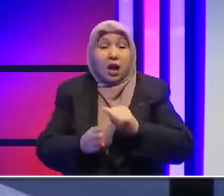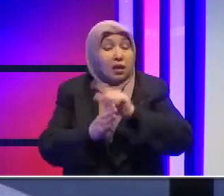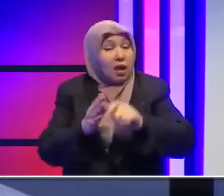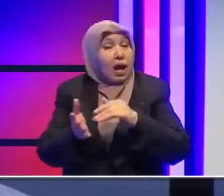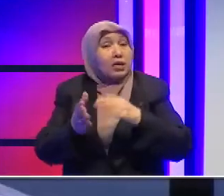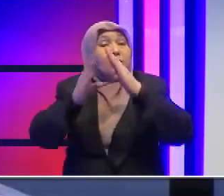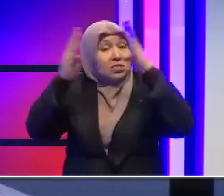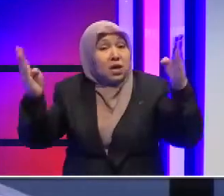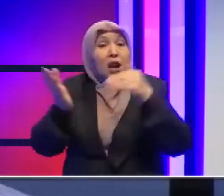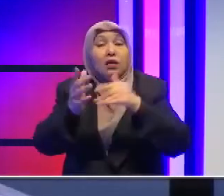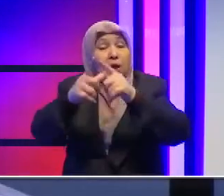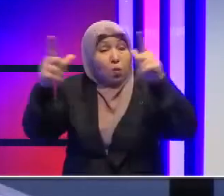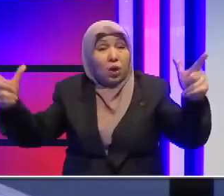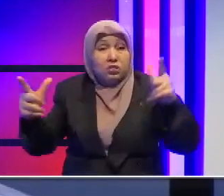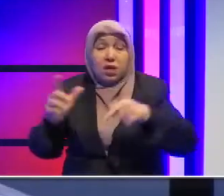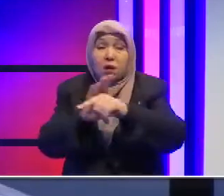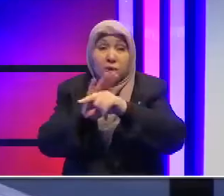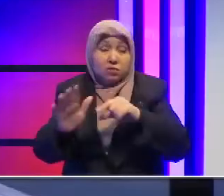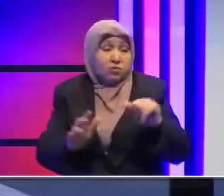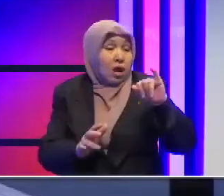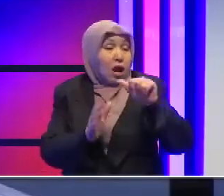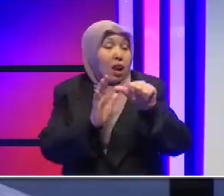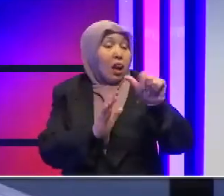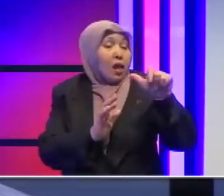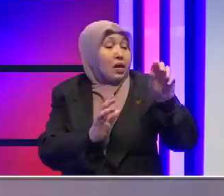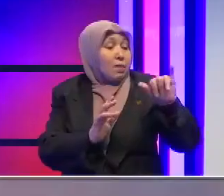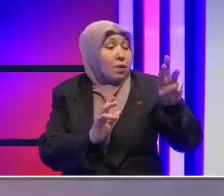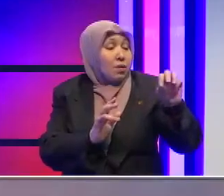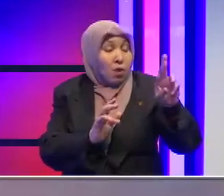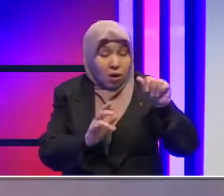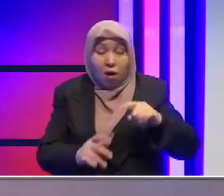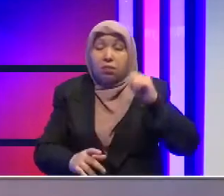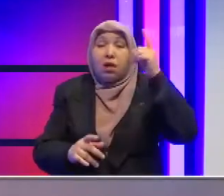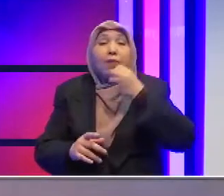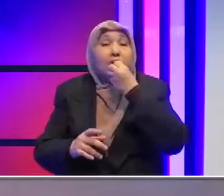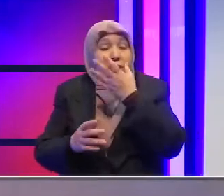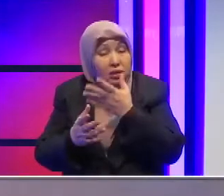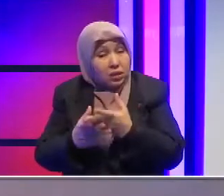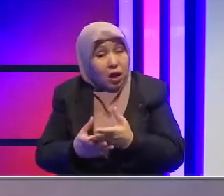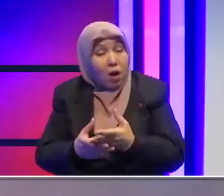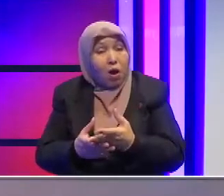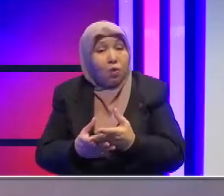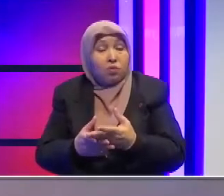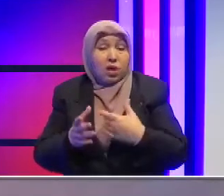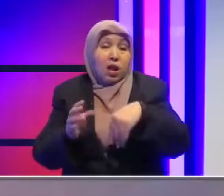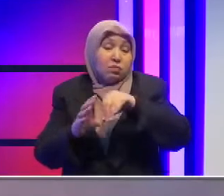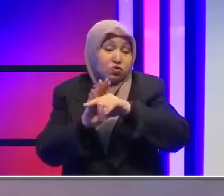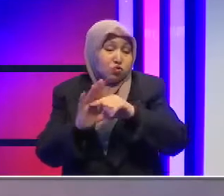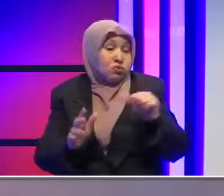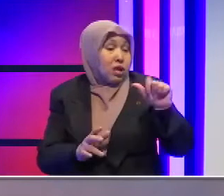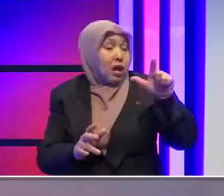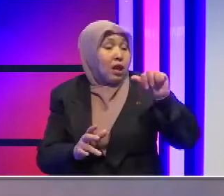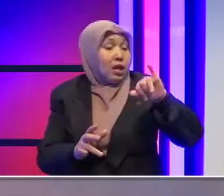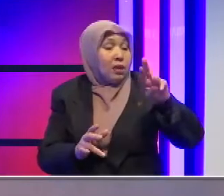besar, lebih luas. Kalau buka surah Ali Imran ayat 169, Allah kata wala tahsabanna alladhina qutilu fi sabilillahi